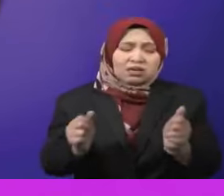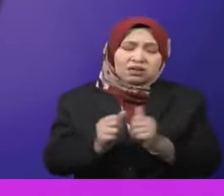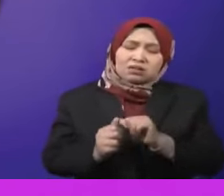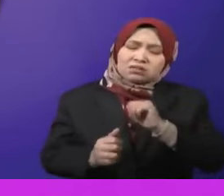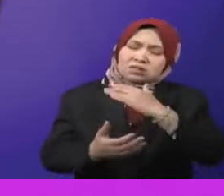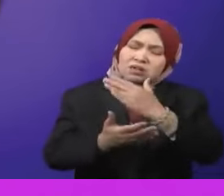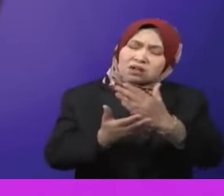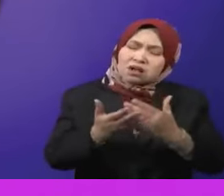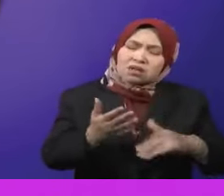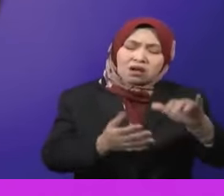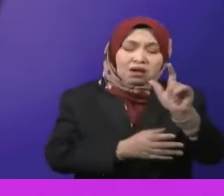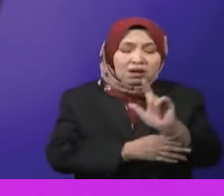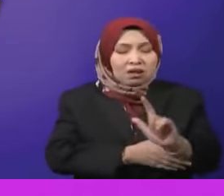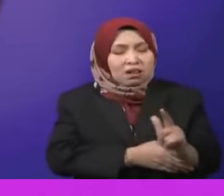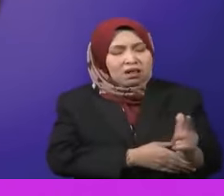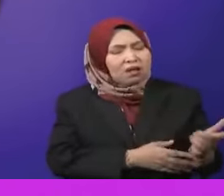ببعض